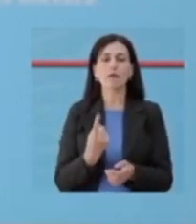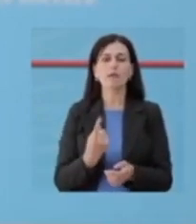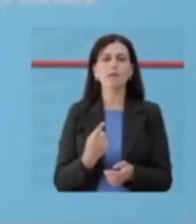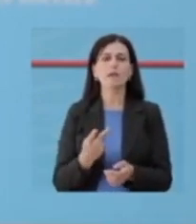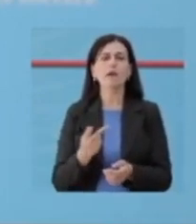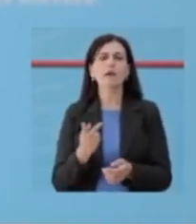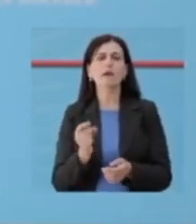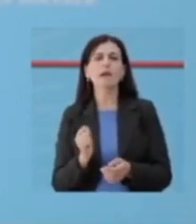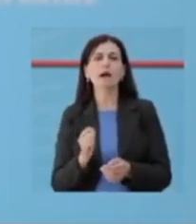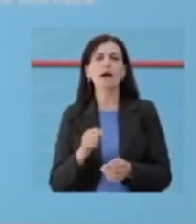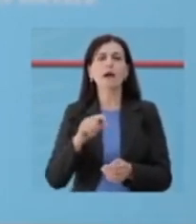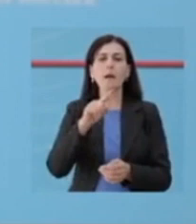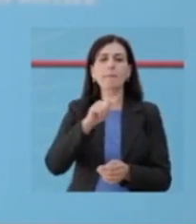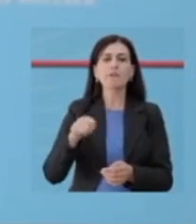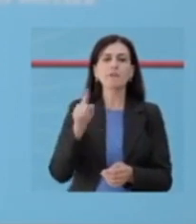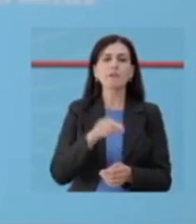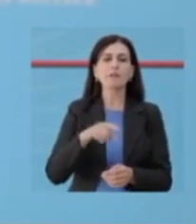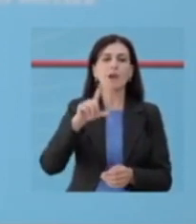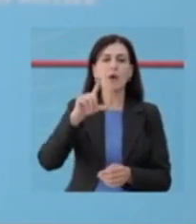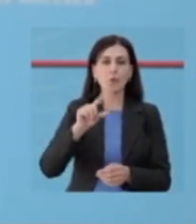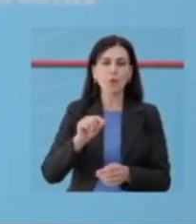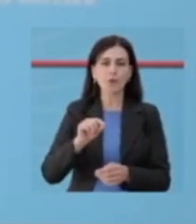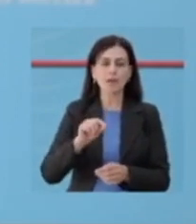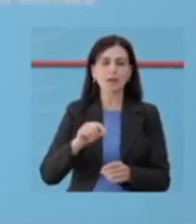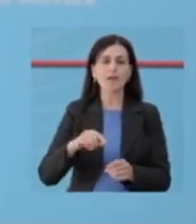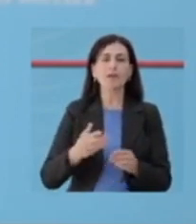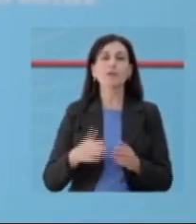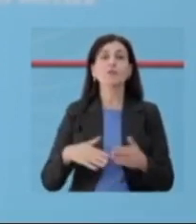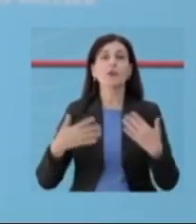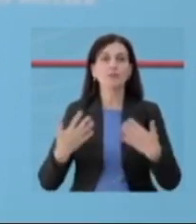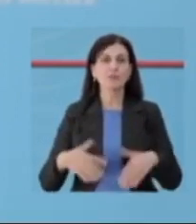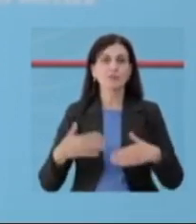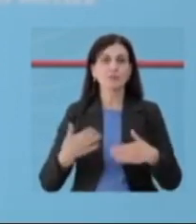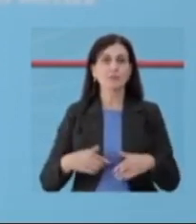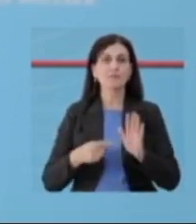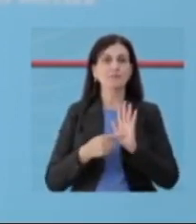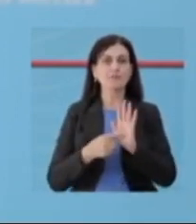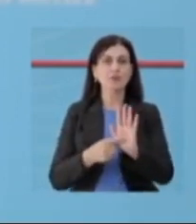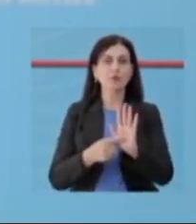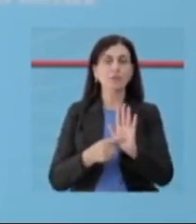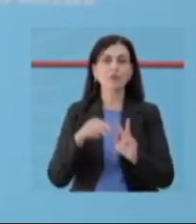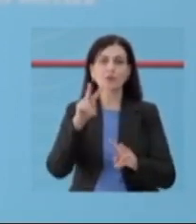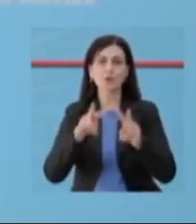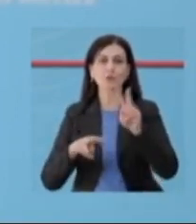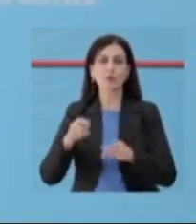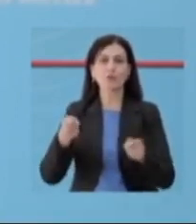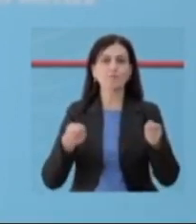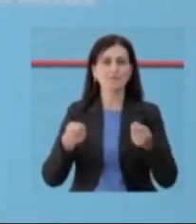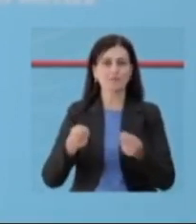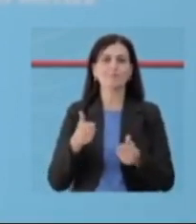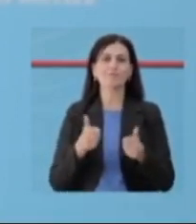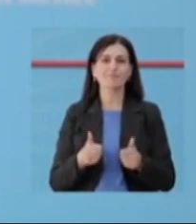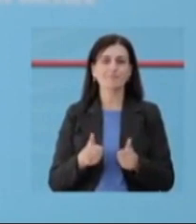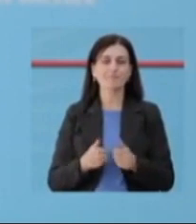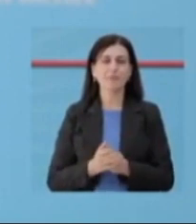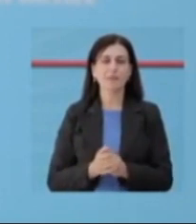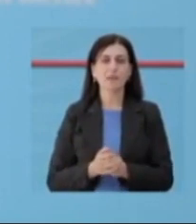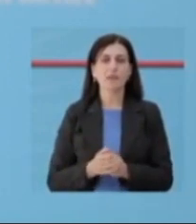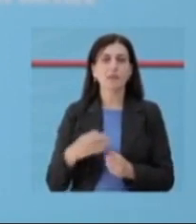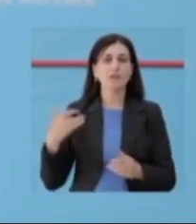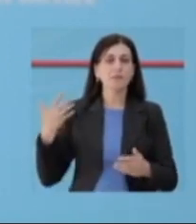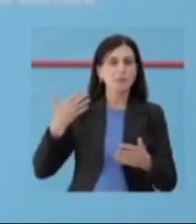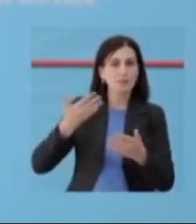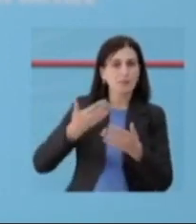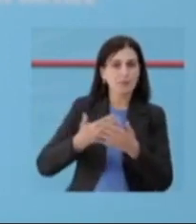indikator që është 95% pozitiviteti, që është një indikator i rëndësishëm që të regon kontrolin e virusit në vënd. Që nga